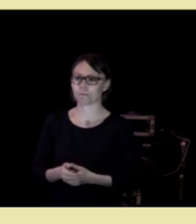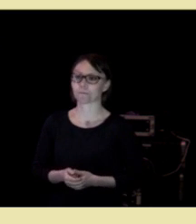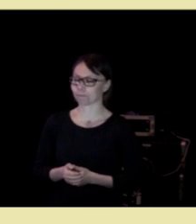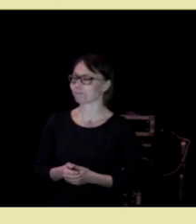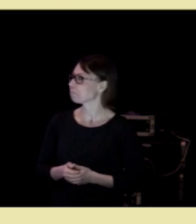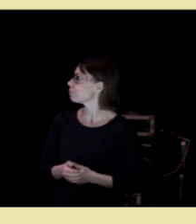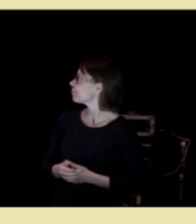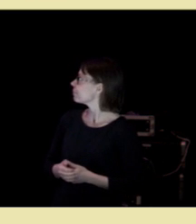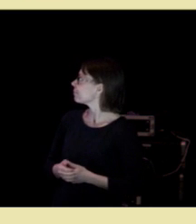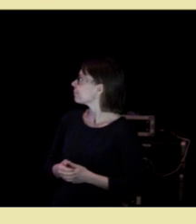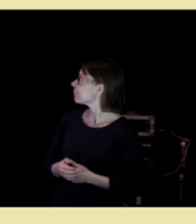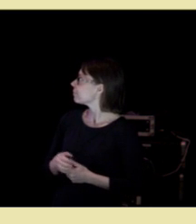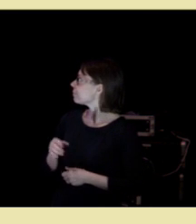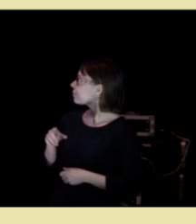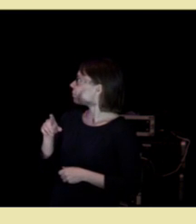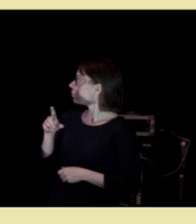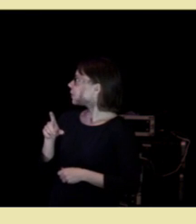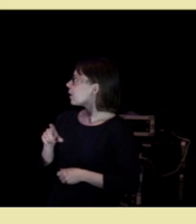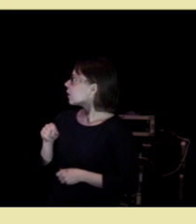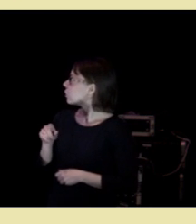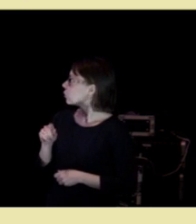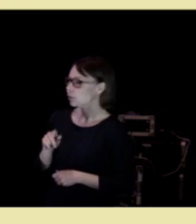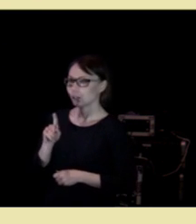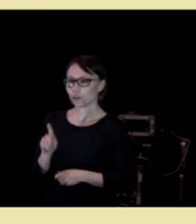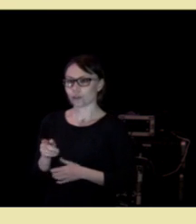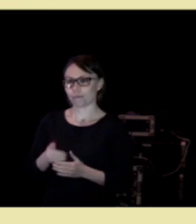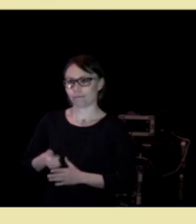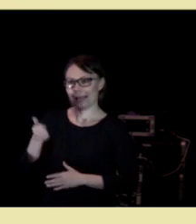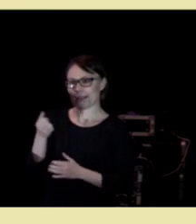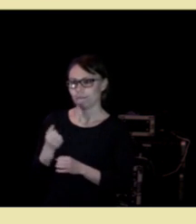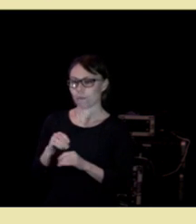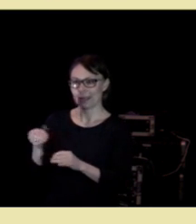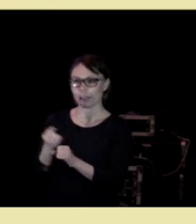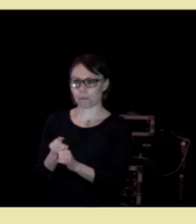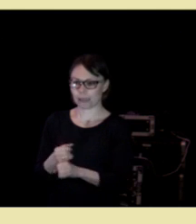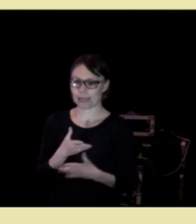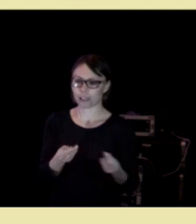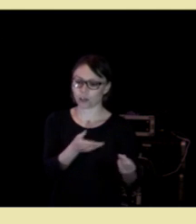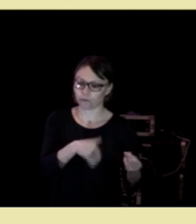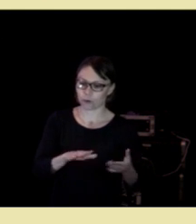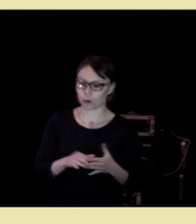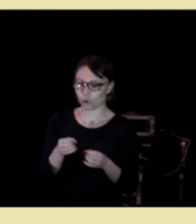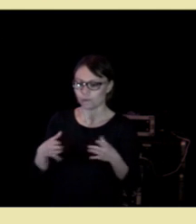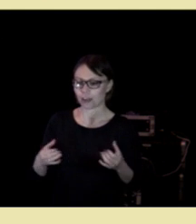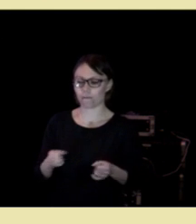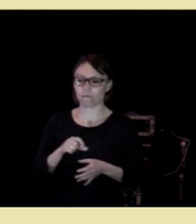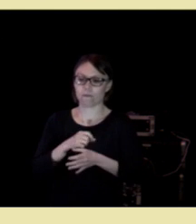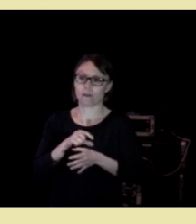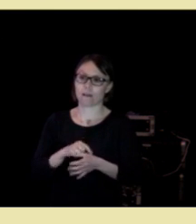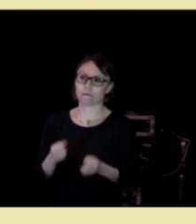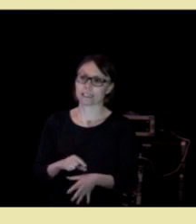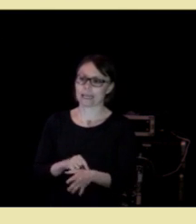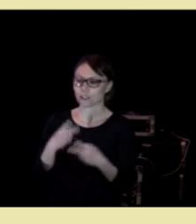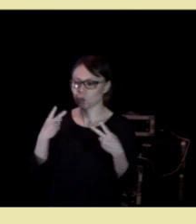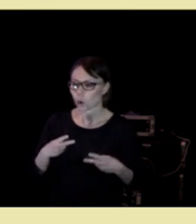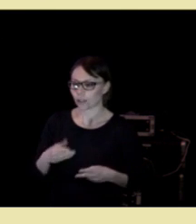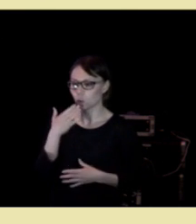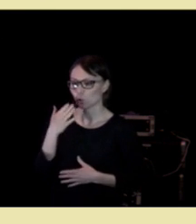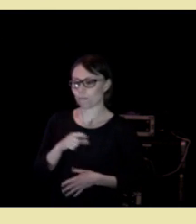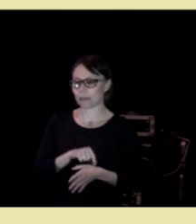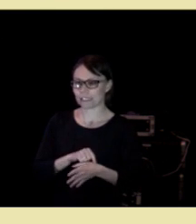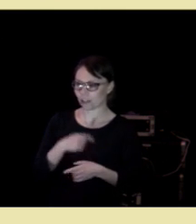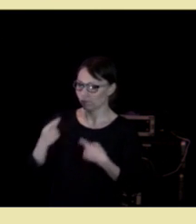Her ser dere Susanne Prøtsch, som ledet forbedringsarbeidet i Sandefjord med utvikling av fastlegens rolle i det gode pasientforløp, og som en